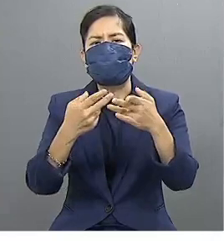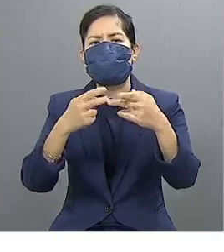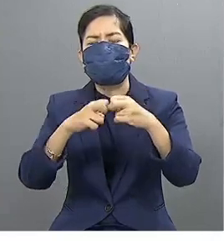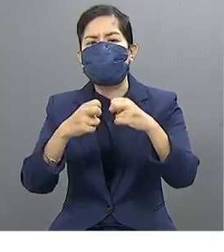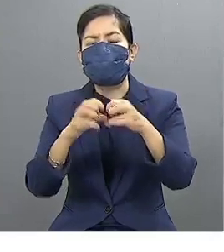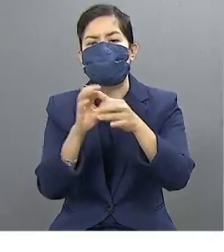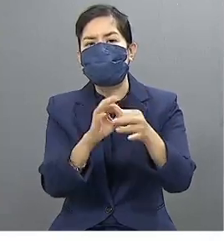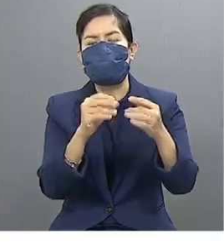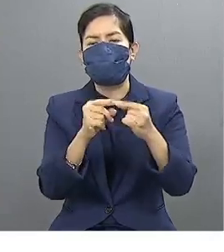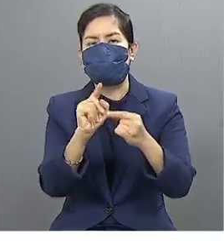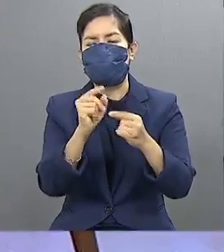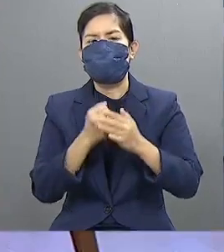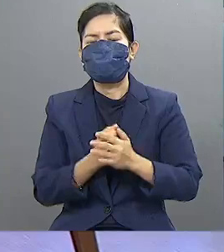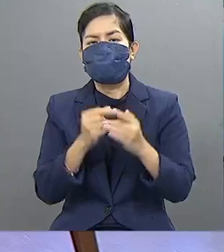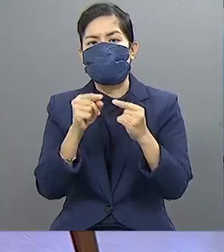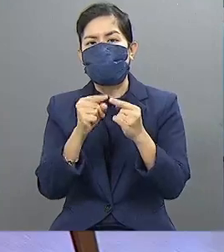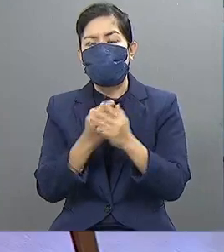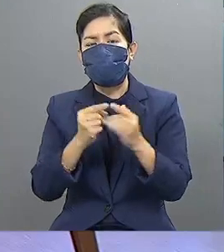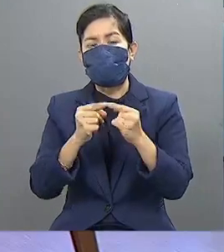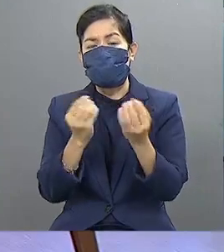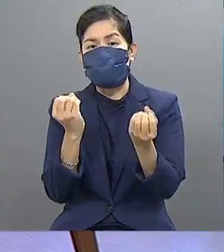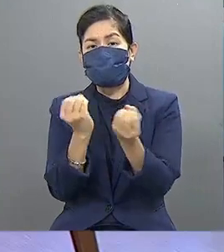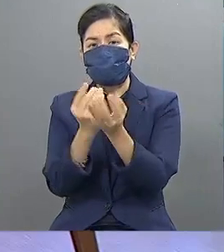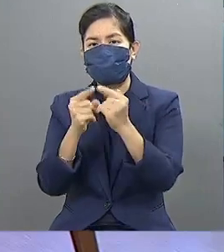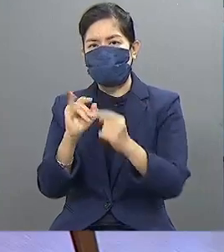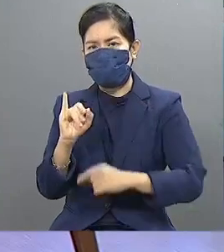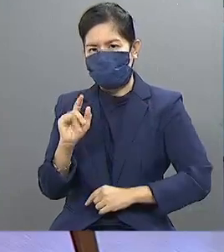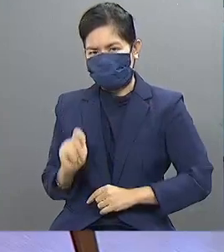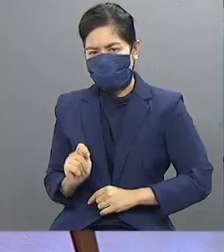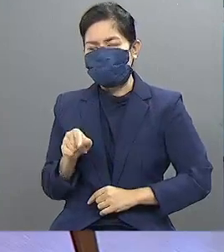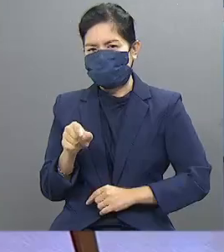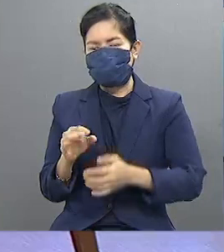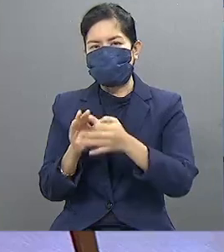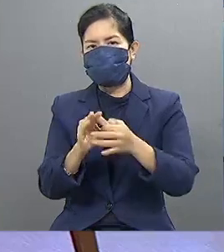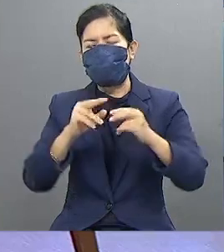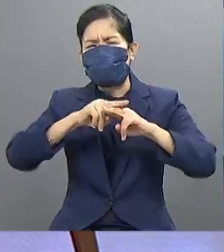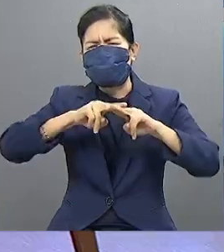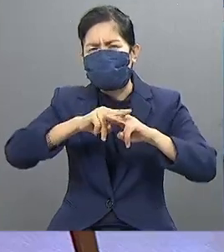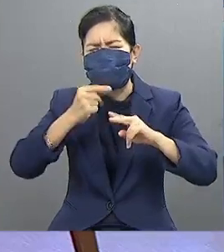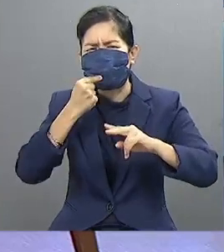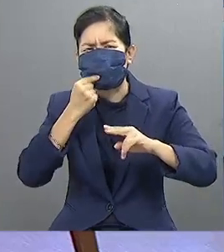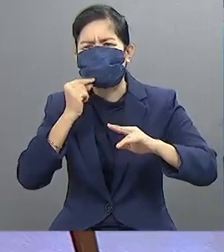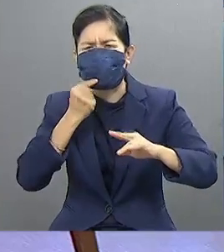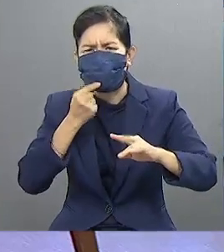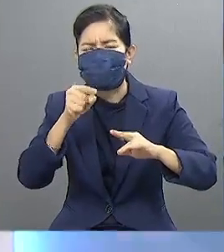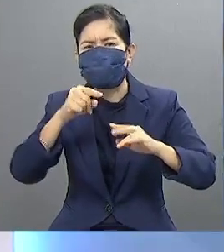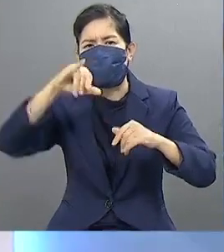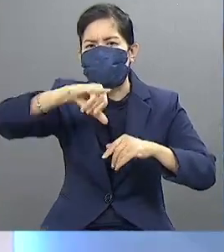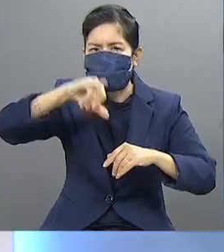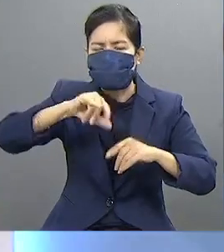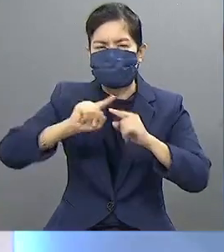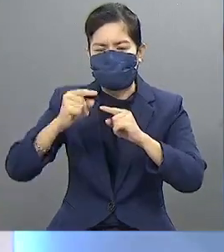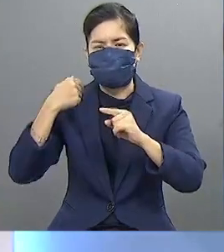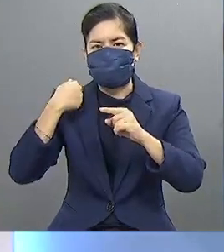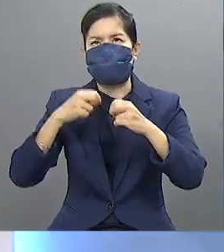ดียมต่างๆนี่ถือเป็นสาเหตุหนึ่งที่ทำให้เราเกิดสามารถที่จะเกิดมีปัญหาเรื่องของไตได้ใช่ไหมคะ ใช่ครับใช่ครับโซเดียมป